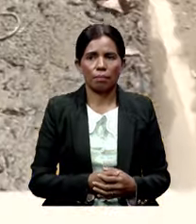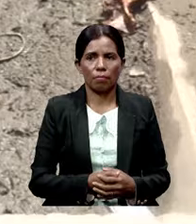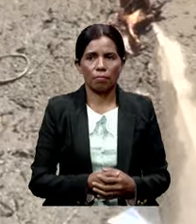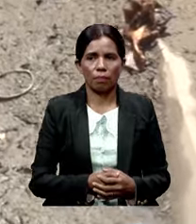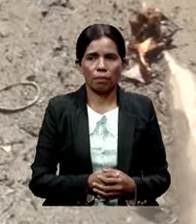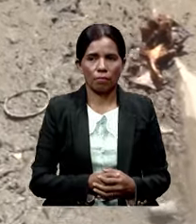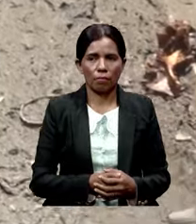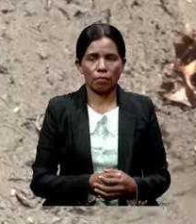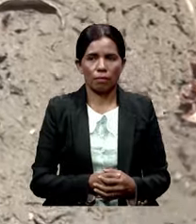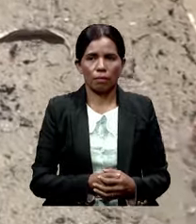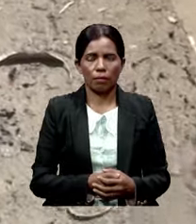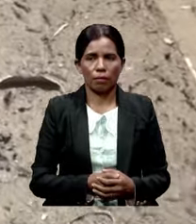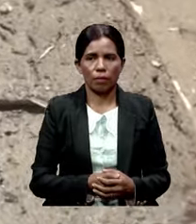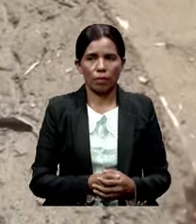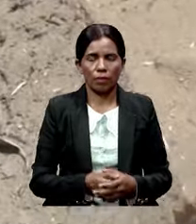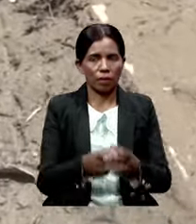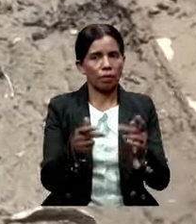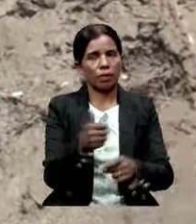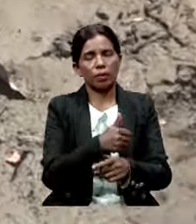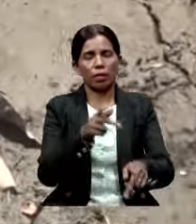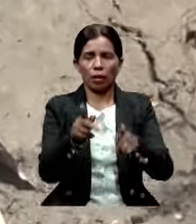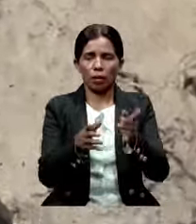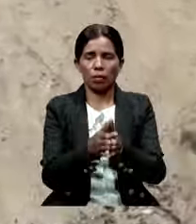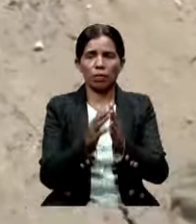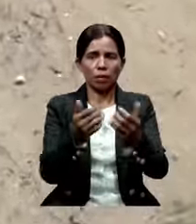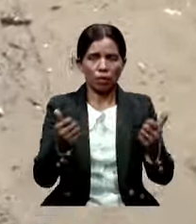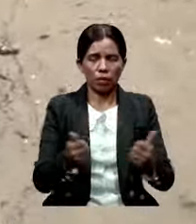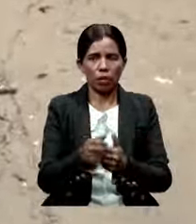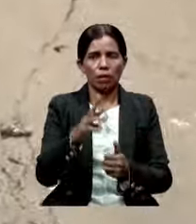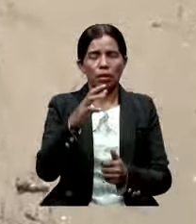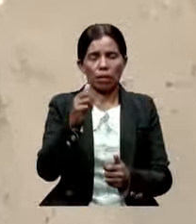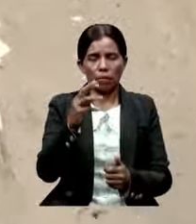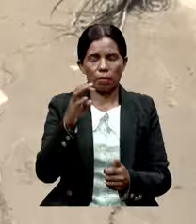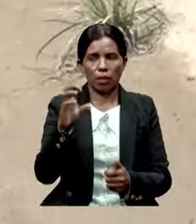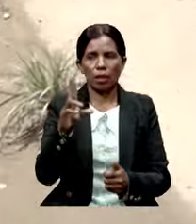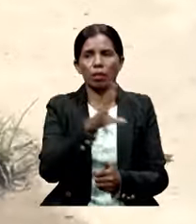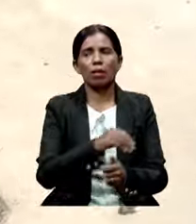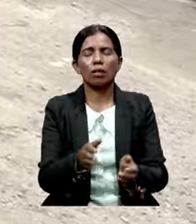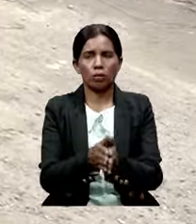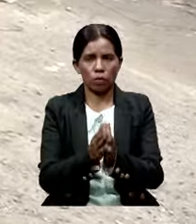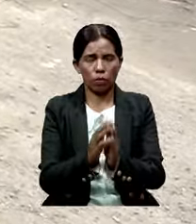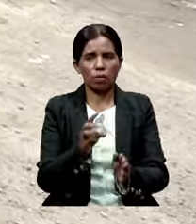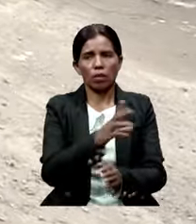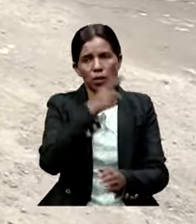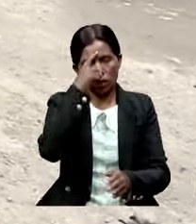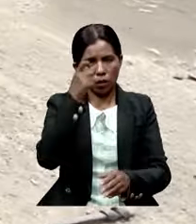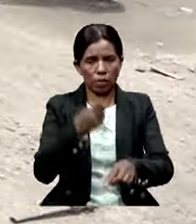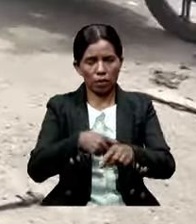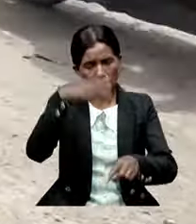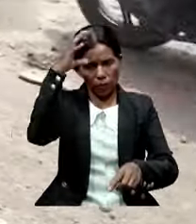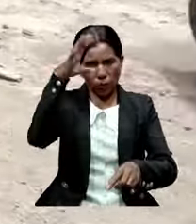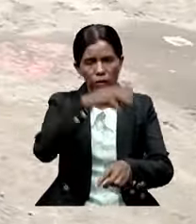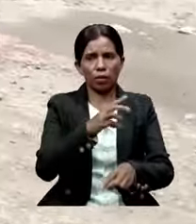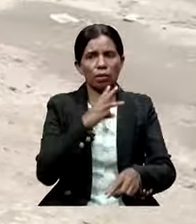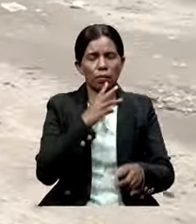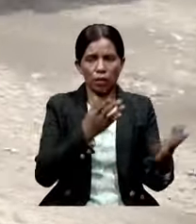kotu ia sore selu komunidade husi aldeia ramelau suku manlewana mos preocupa tamba ia tempo udan be